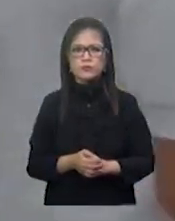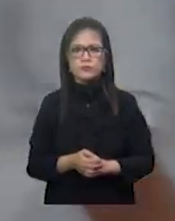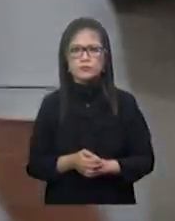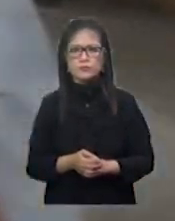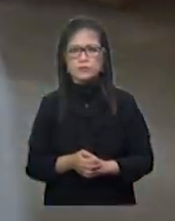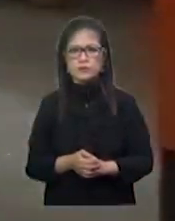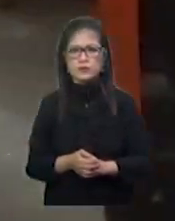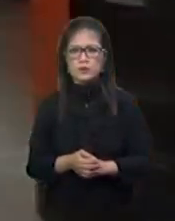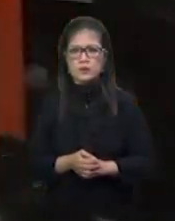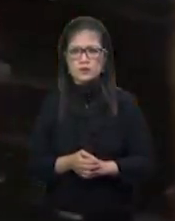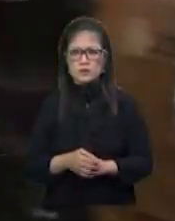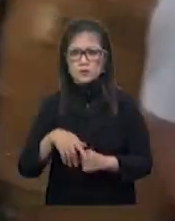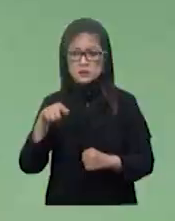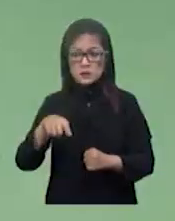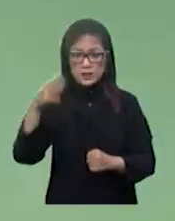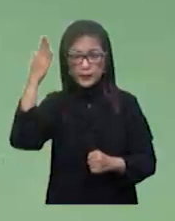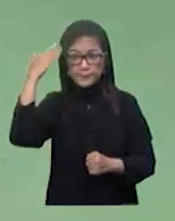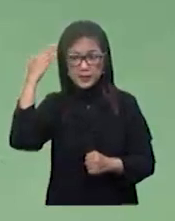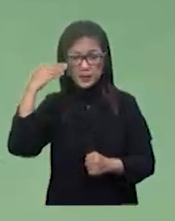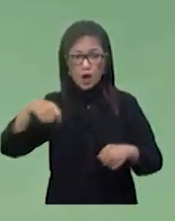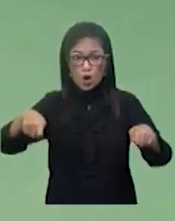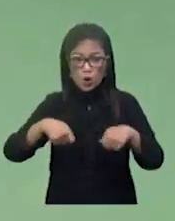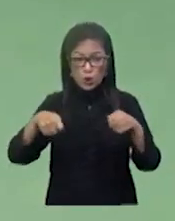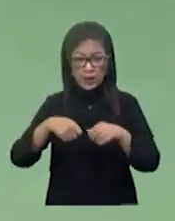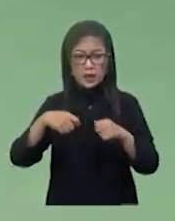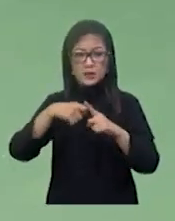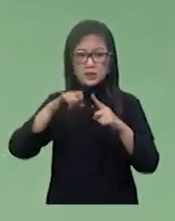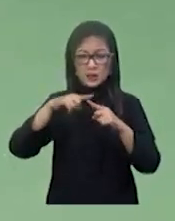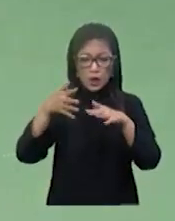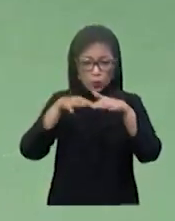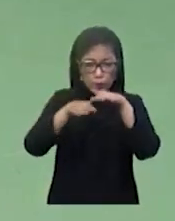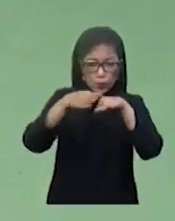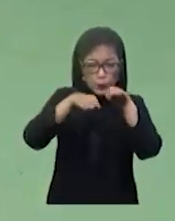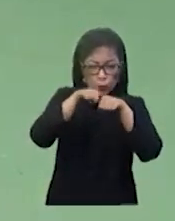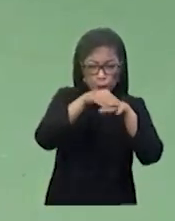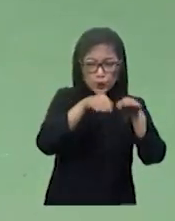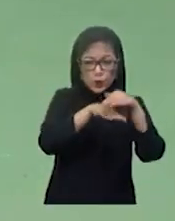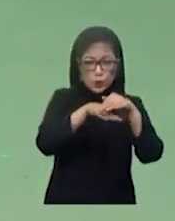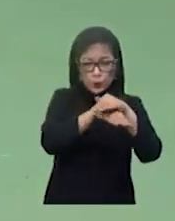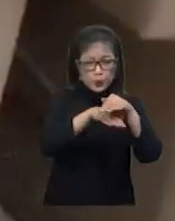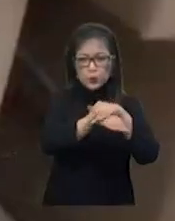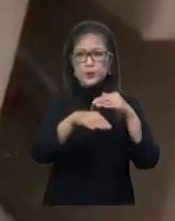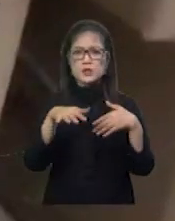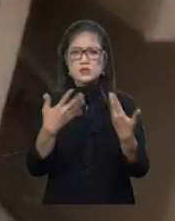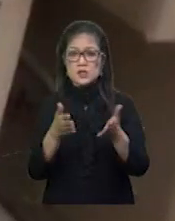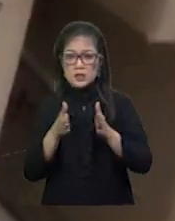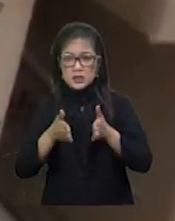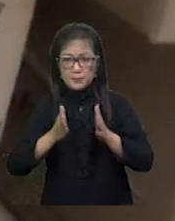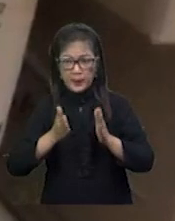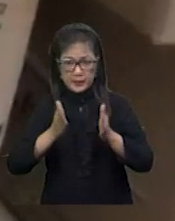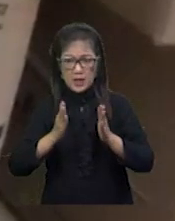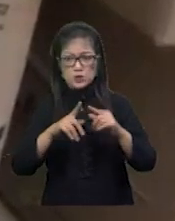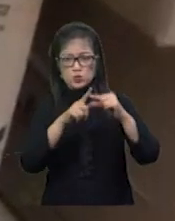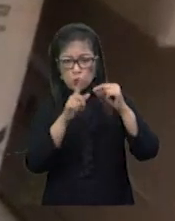Temuan dugaan penimbunan minyak goreng bersubsidi dalam kemasan minyak kita di gudang PT Yorco Jawara Retail Medan Sumatera Utara berhasil diungkap petugas